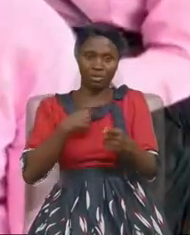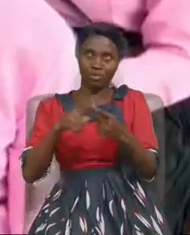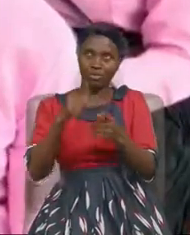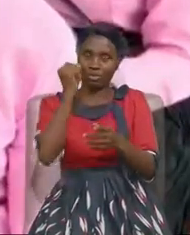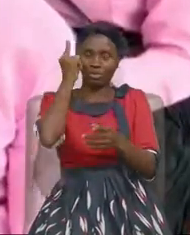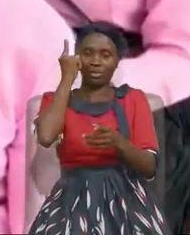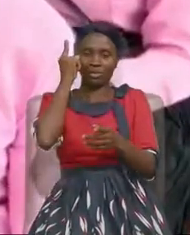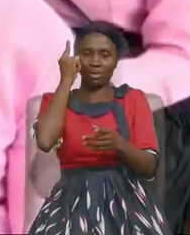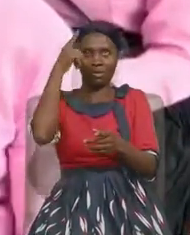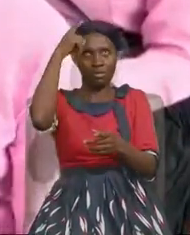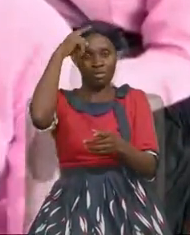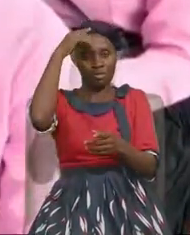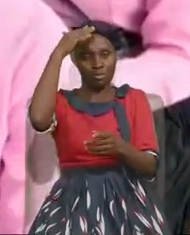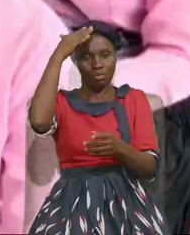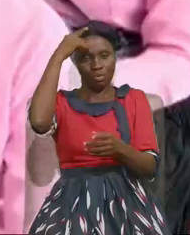Purifie-moi.